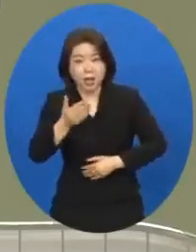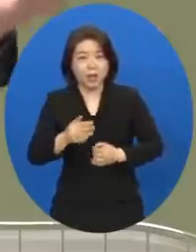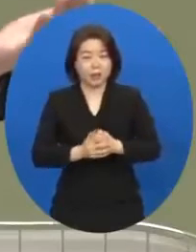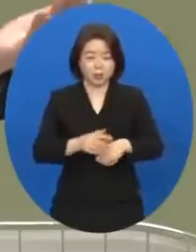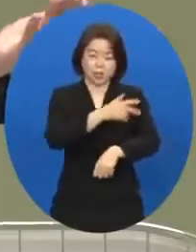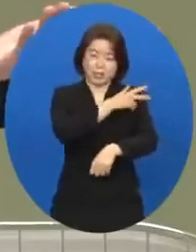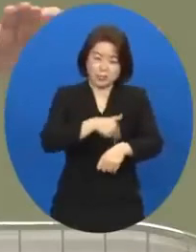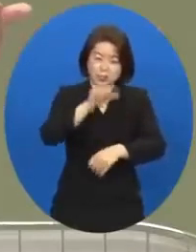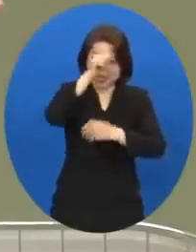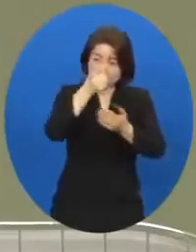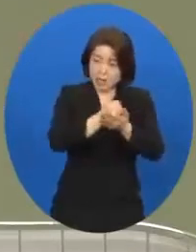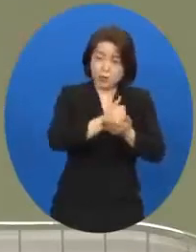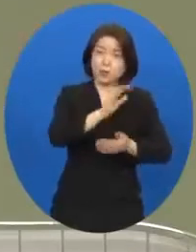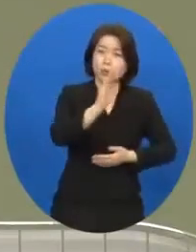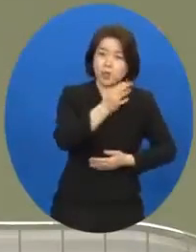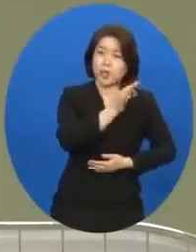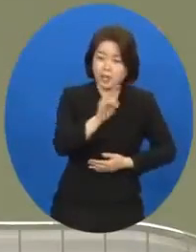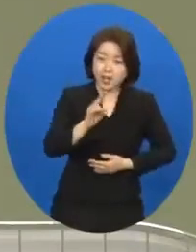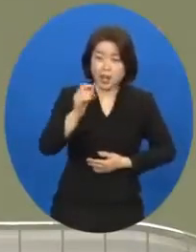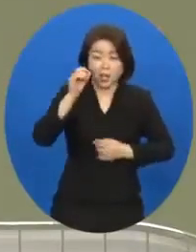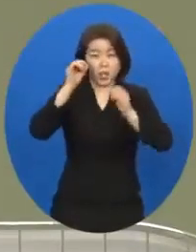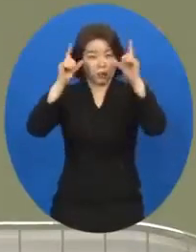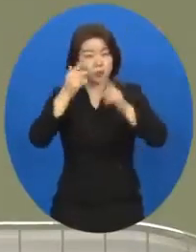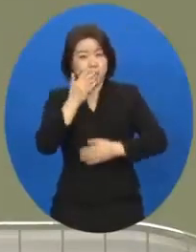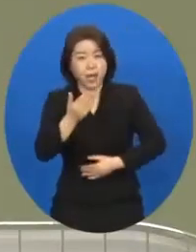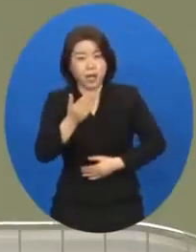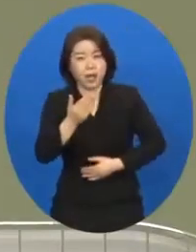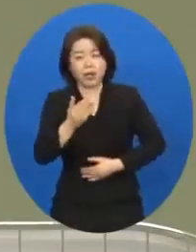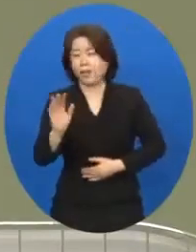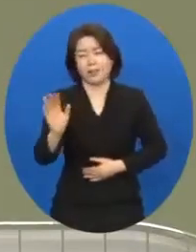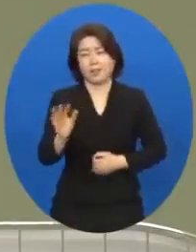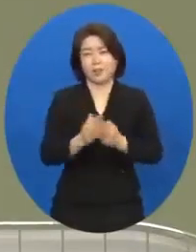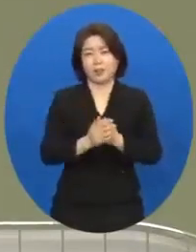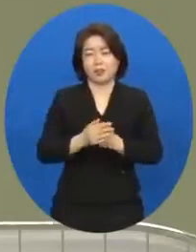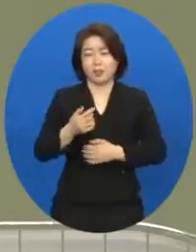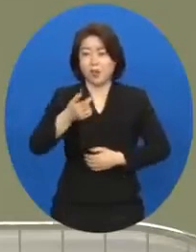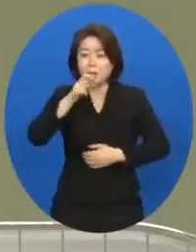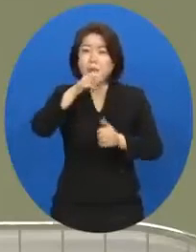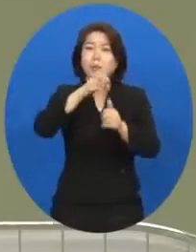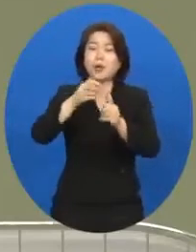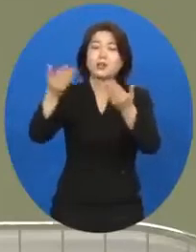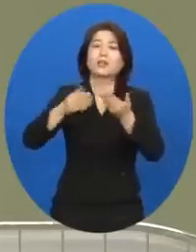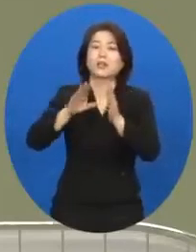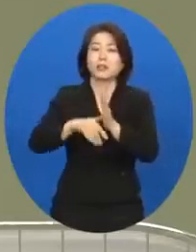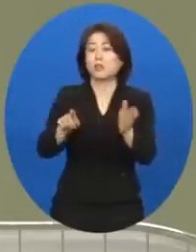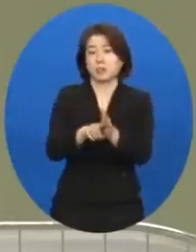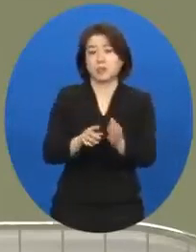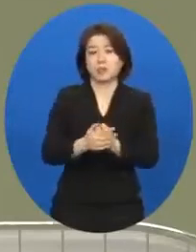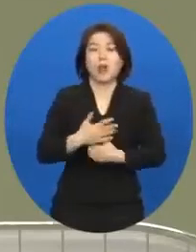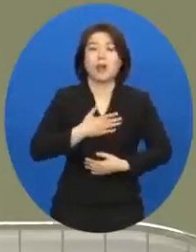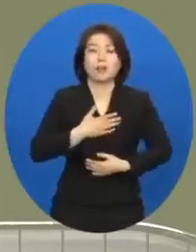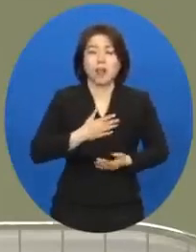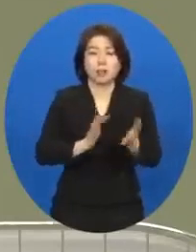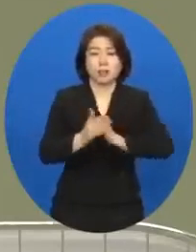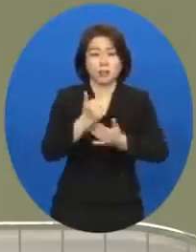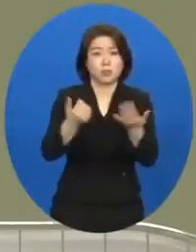그 정도쯤은 되어야 비로소 눈이 뜨이는 거예요? 세례받을 때 믿음이에요. 나는